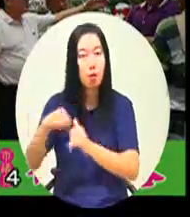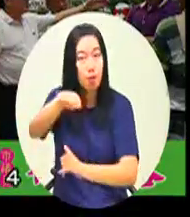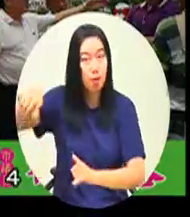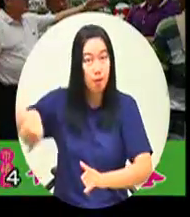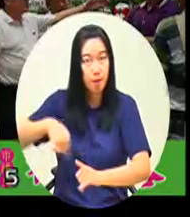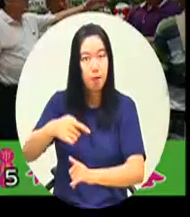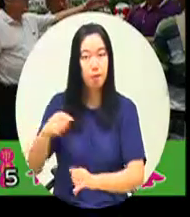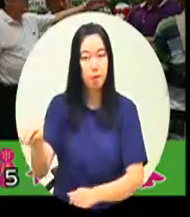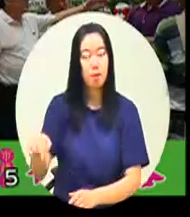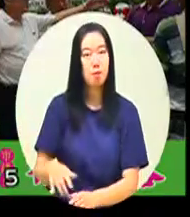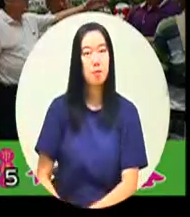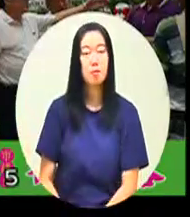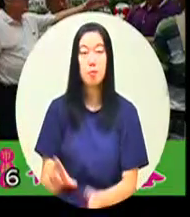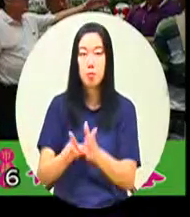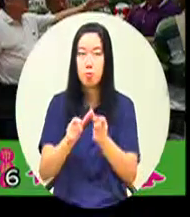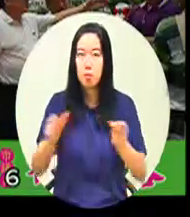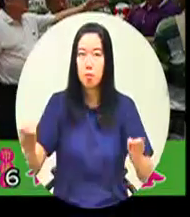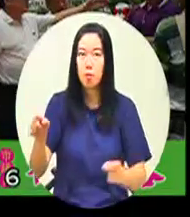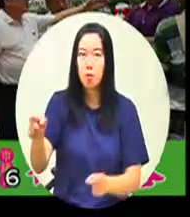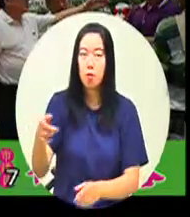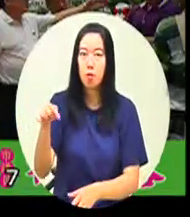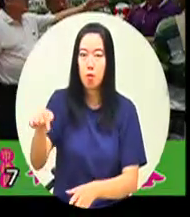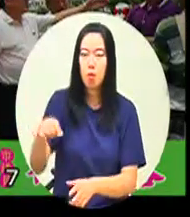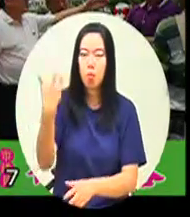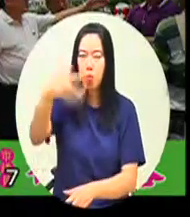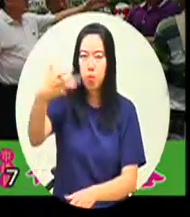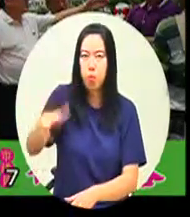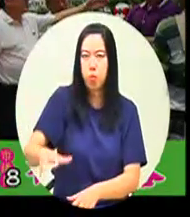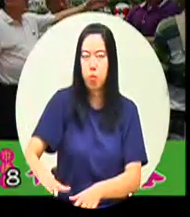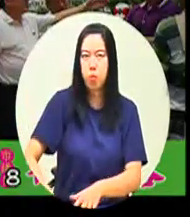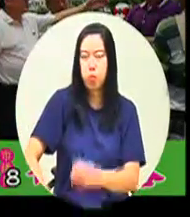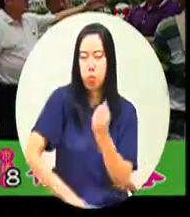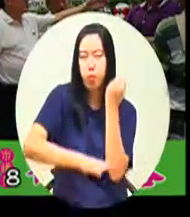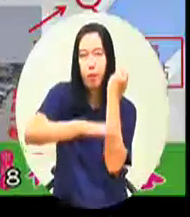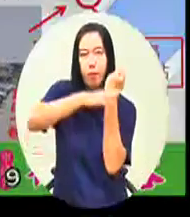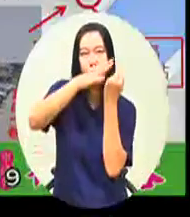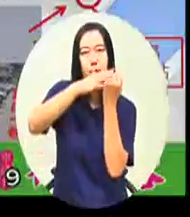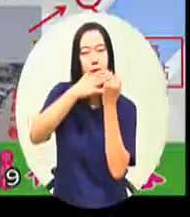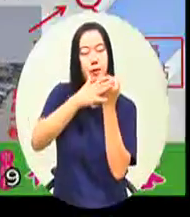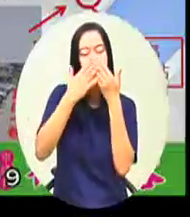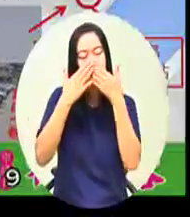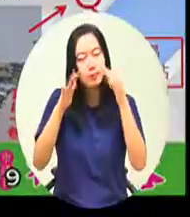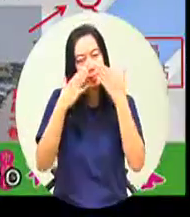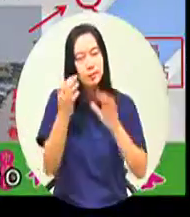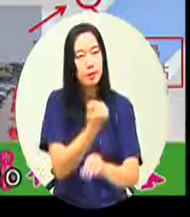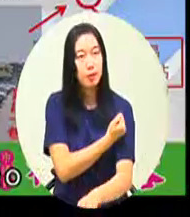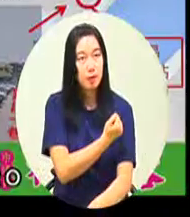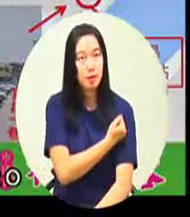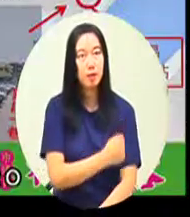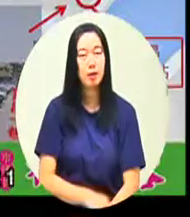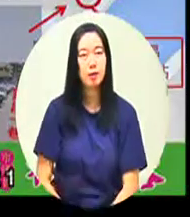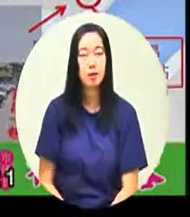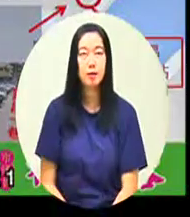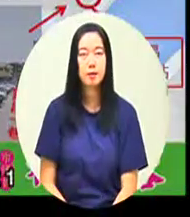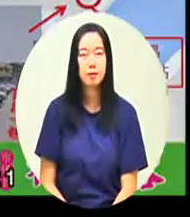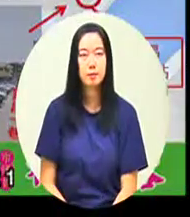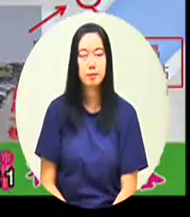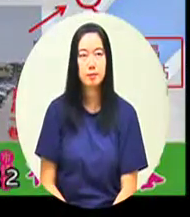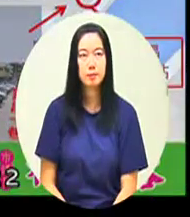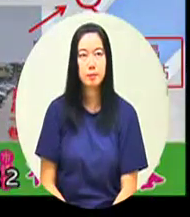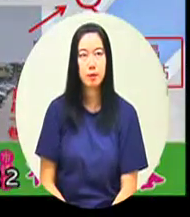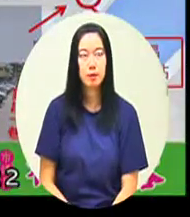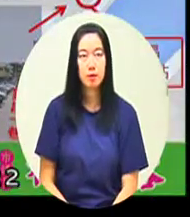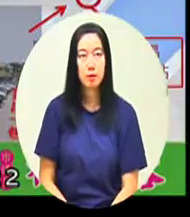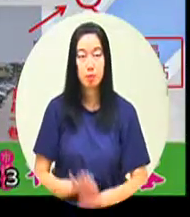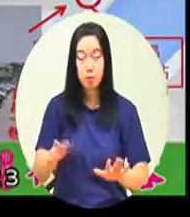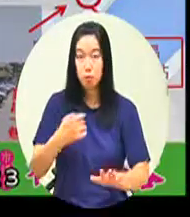他登记受到淹水的艰苦，但是现在总算也在本